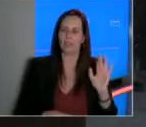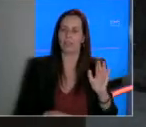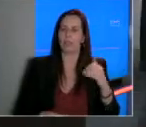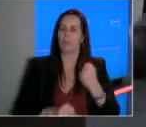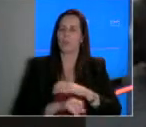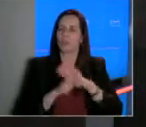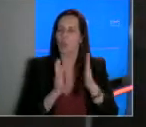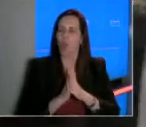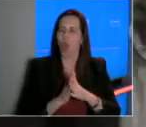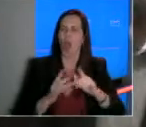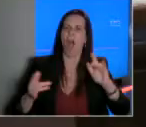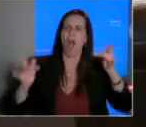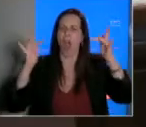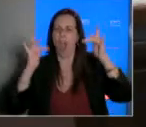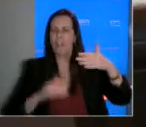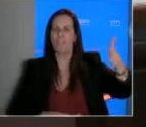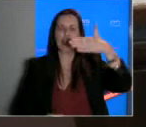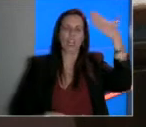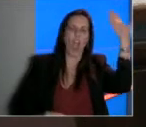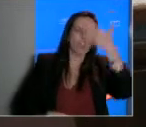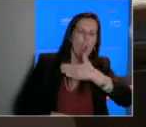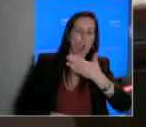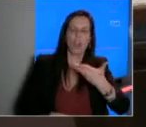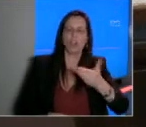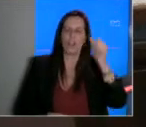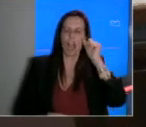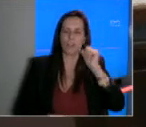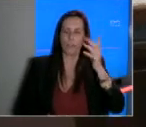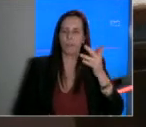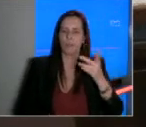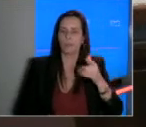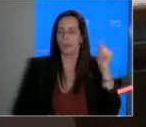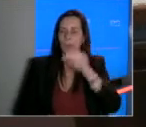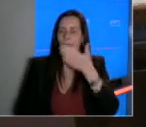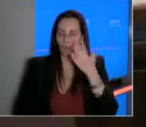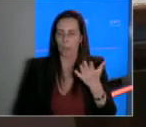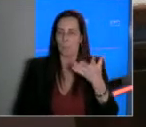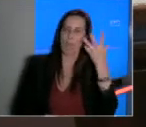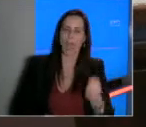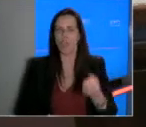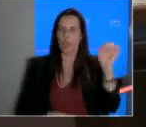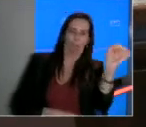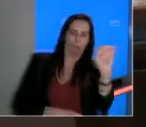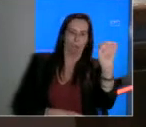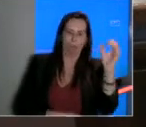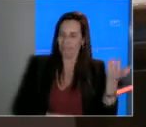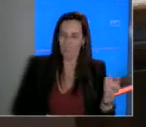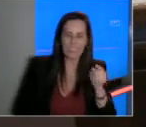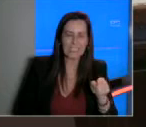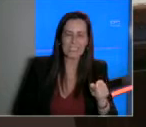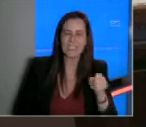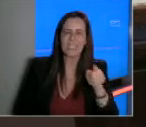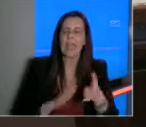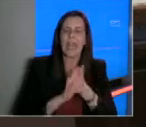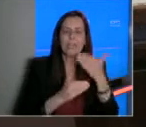הם עשו את כל מלחמת העולם והדגלים השחורים של האשכנזים שנוסעים לך לירושלים בג'יפים שלהם, ובזה